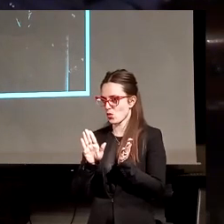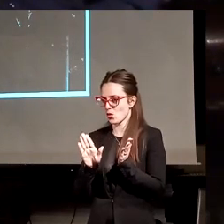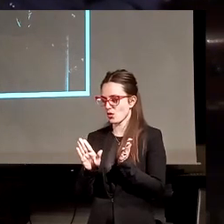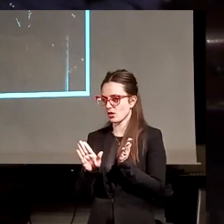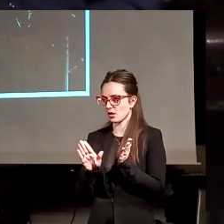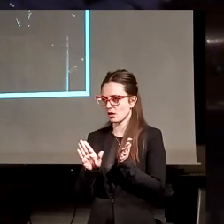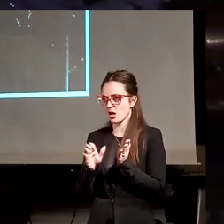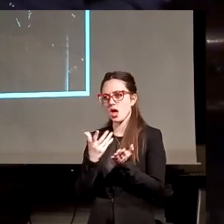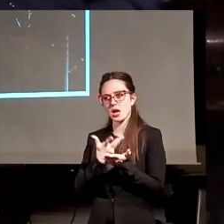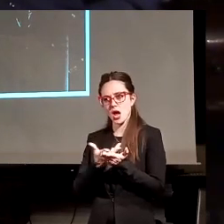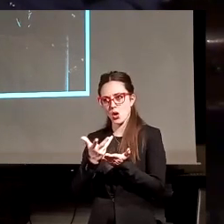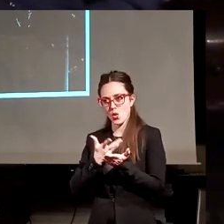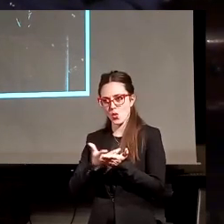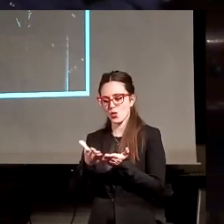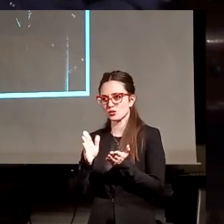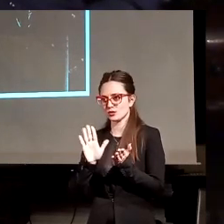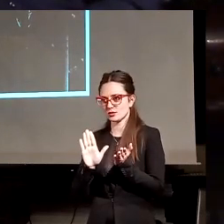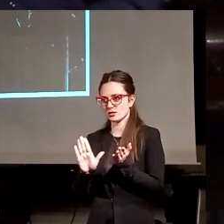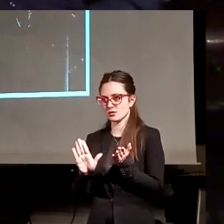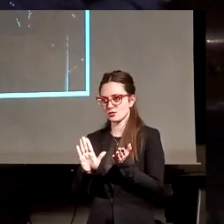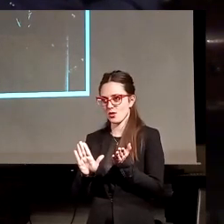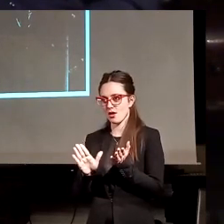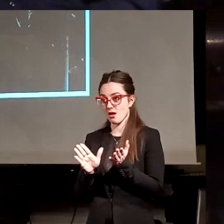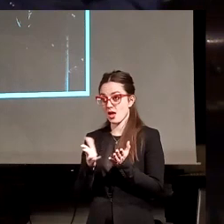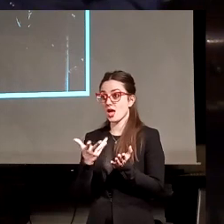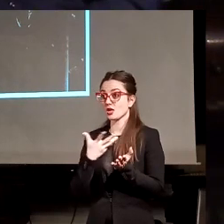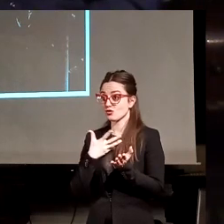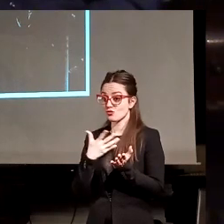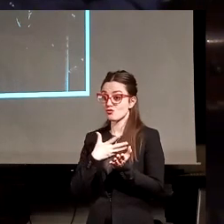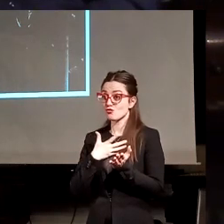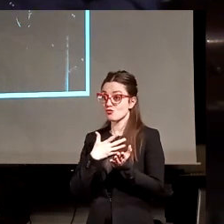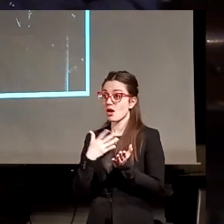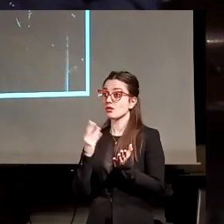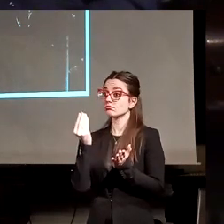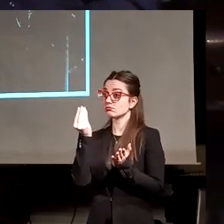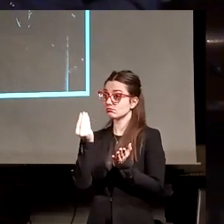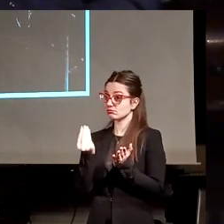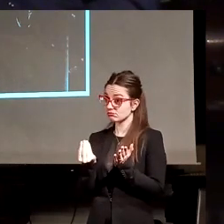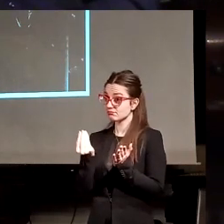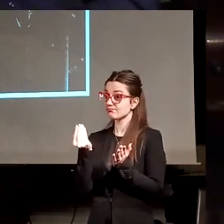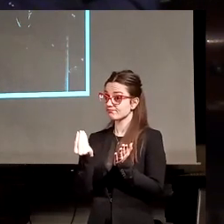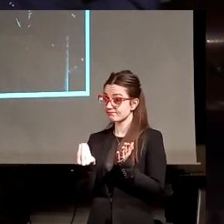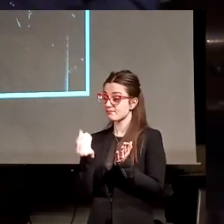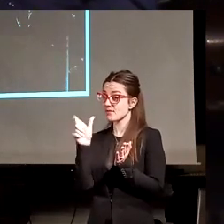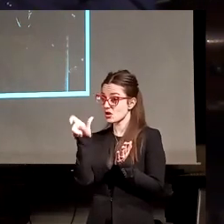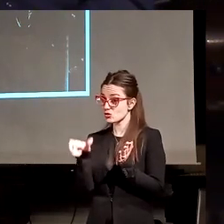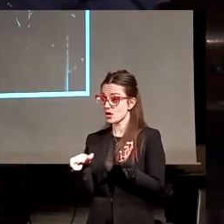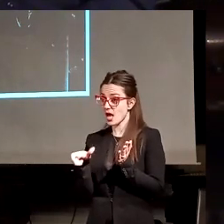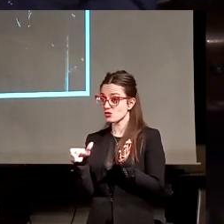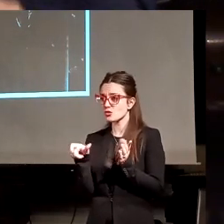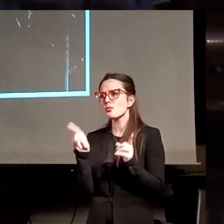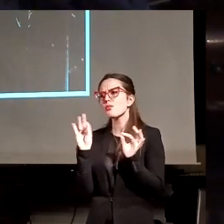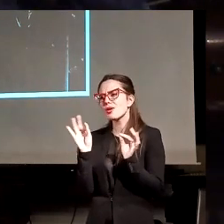suoi racconti e se cose sono popolati da figure di seconda da ombre